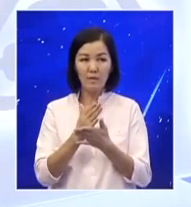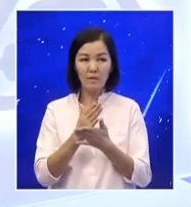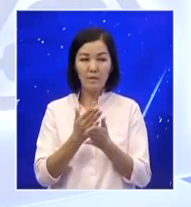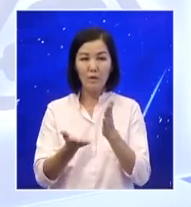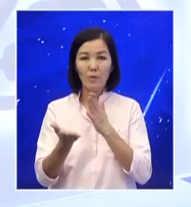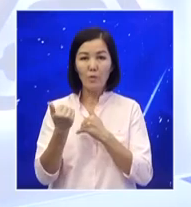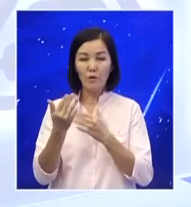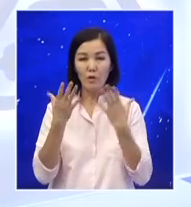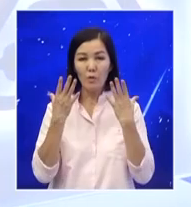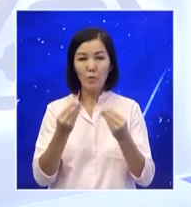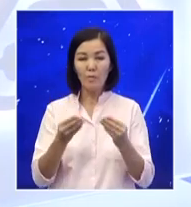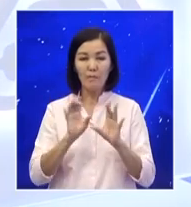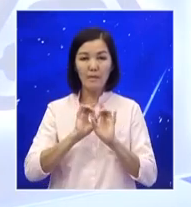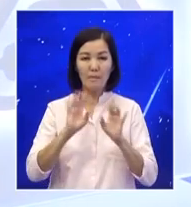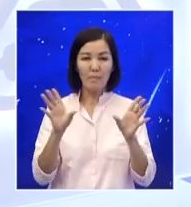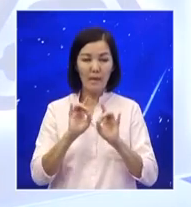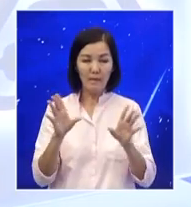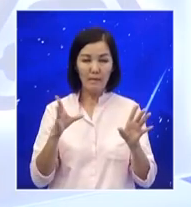өткен өмірімізді баяндап,